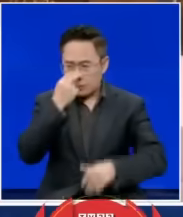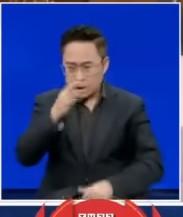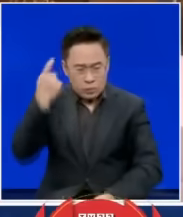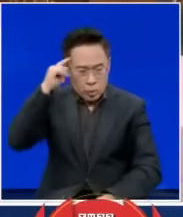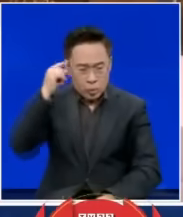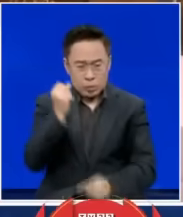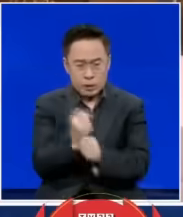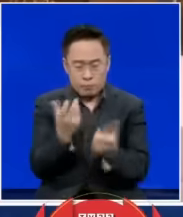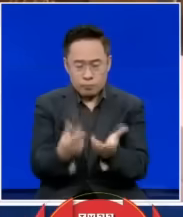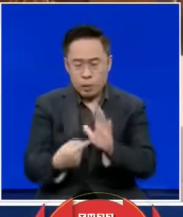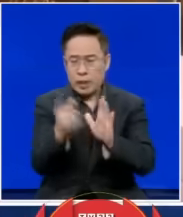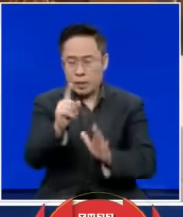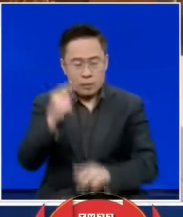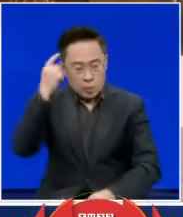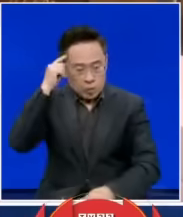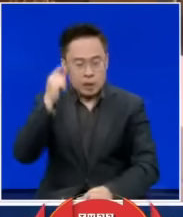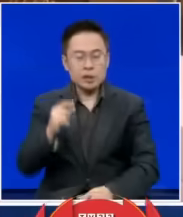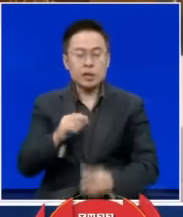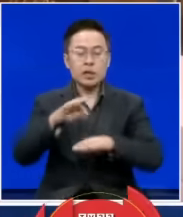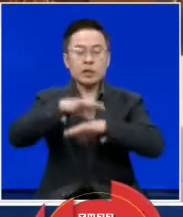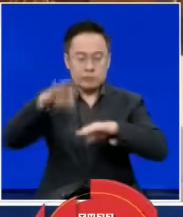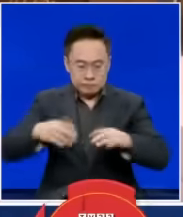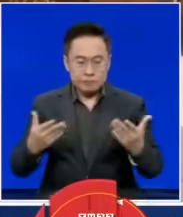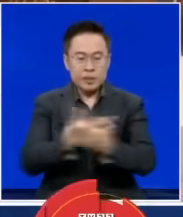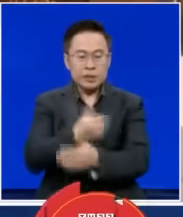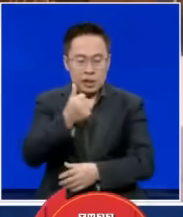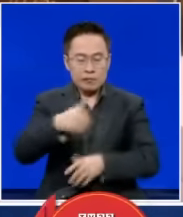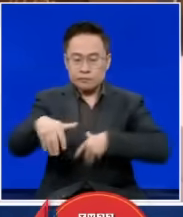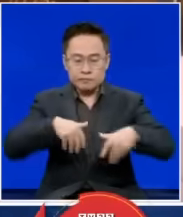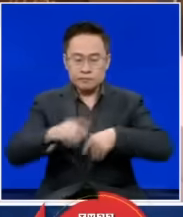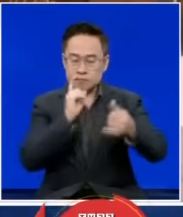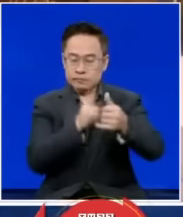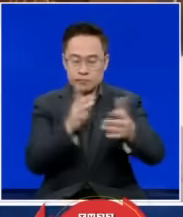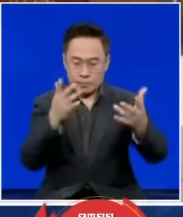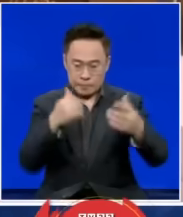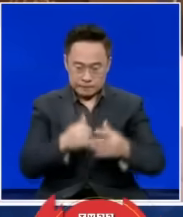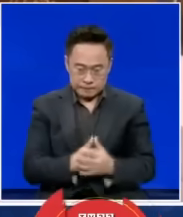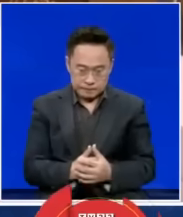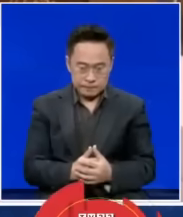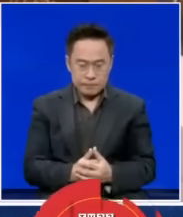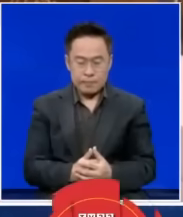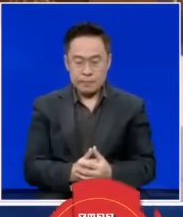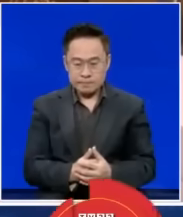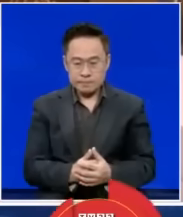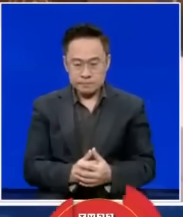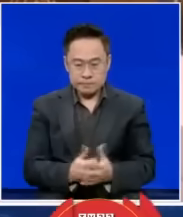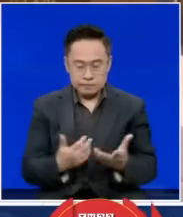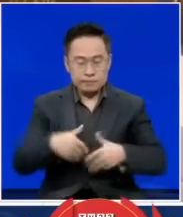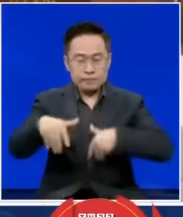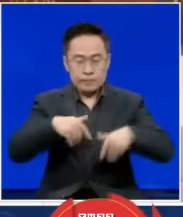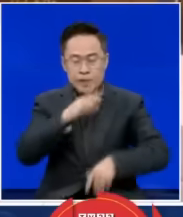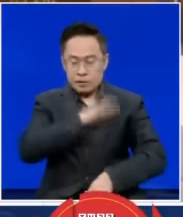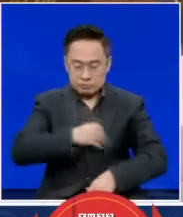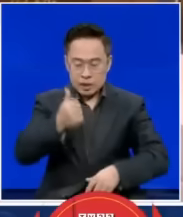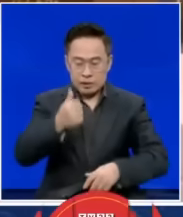ไม่รู้ทำอะไรบ้างแบบนี้อันนั้นอะถ้าเกิดจะปรับประชาชนก็จะไม่เป็นเดี๋ยวนี้เขาใช้คำอะไรนะผนังทองแดงกำแพงเหล็กให้ คือไม่ติดใจ พอ